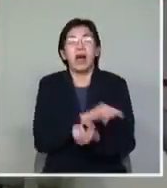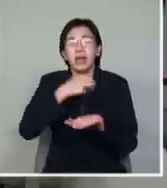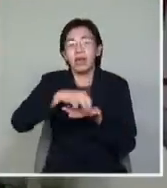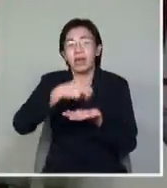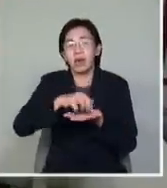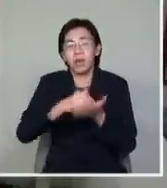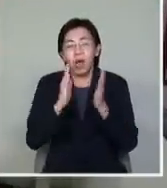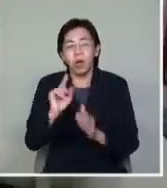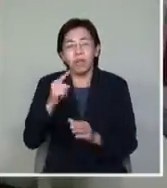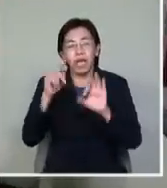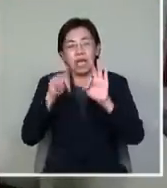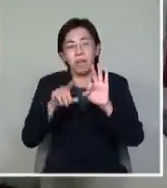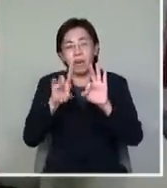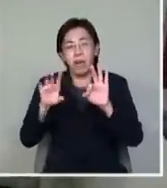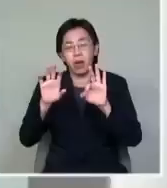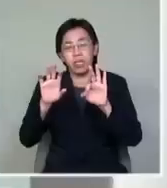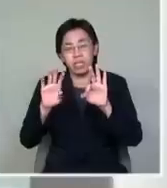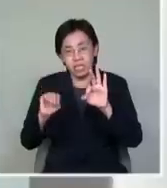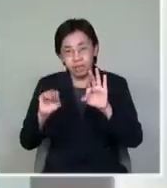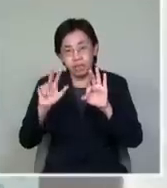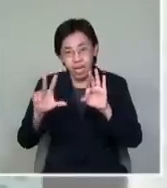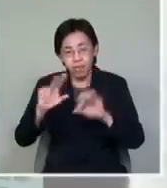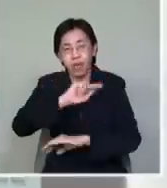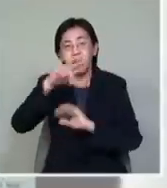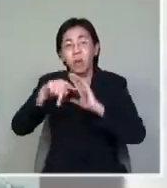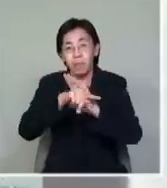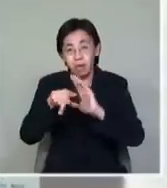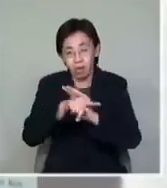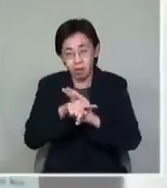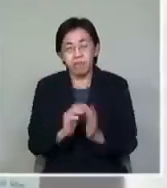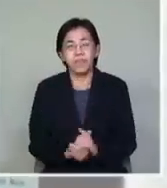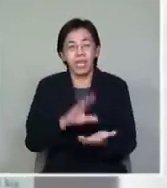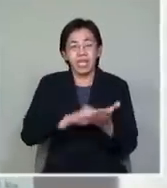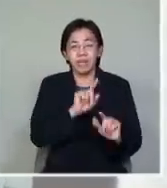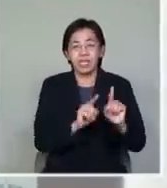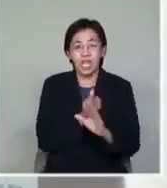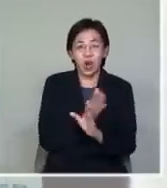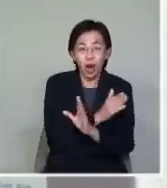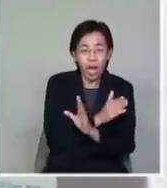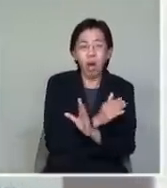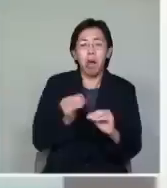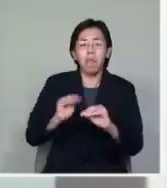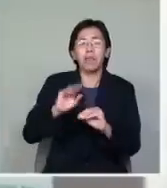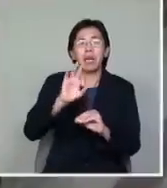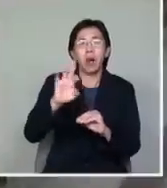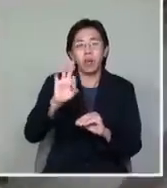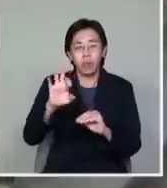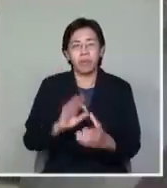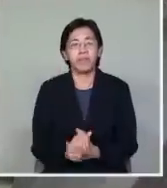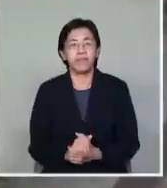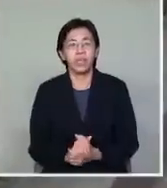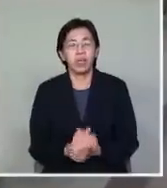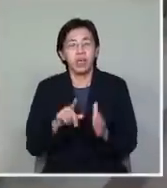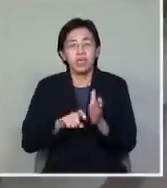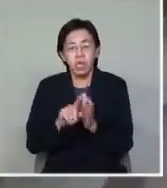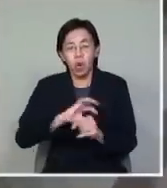หม่9,843 คนเมื่อวันพฤหัสบดีสูงกว่าสถิติเมื่อวันก่อนเกือบ900คนค่ะขณะที่จำนวนผู้ติ